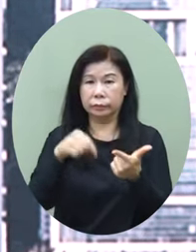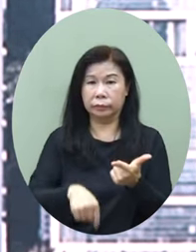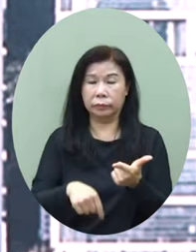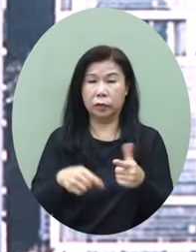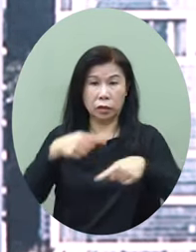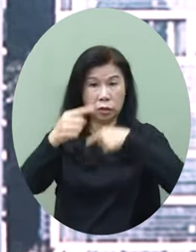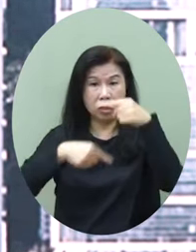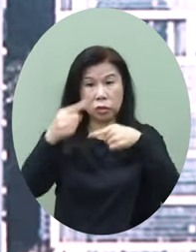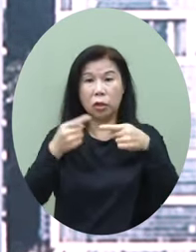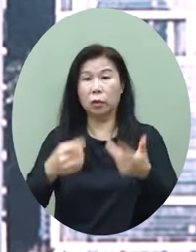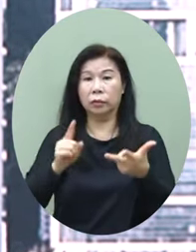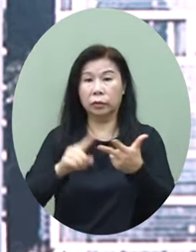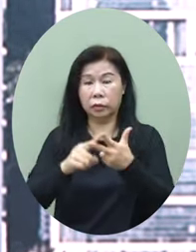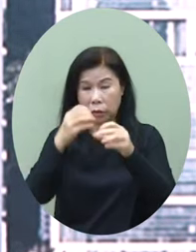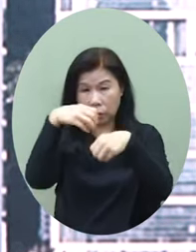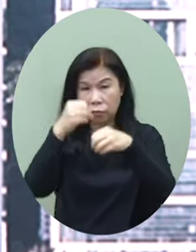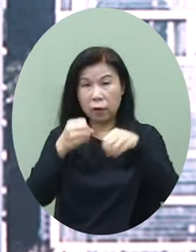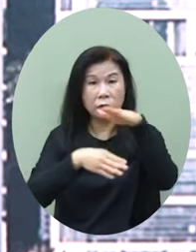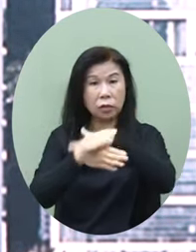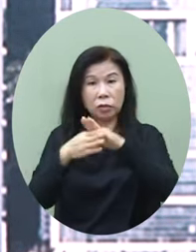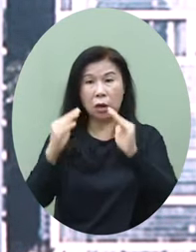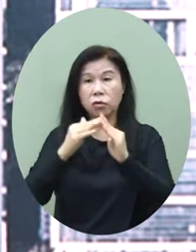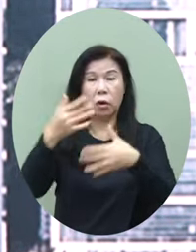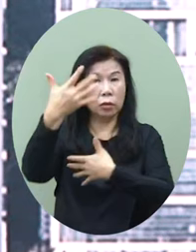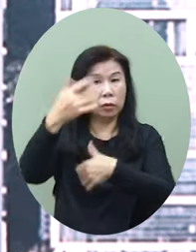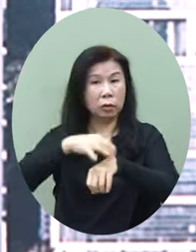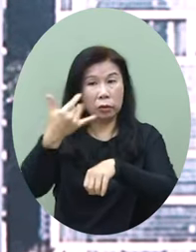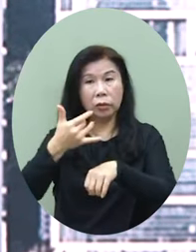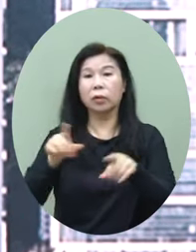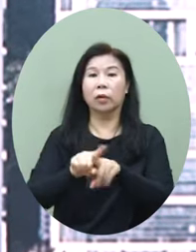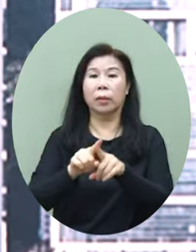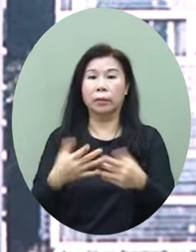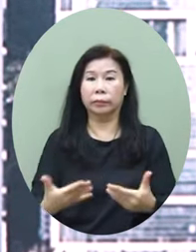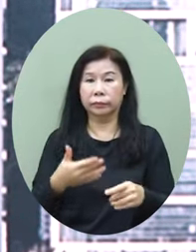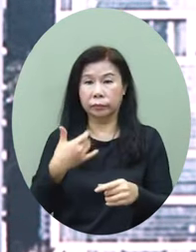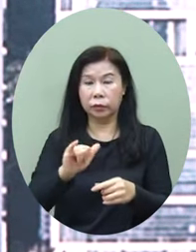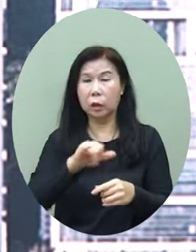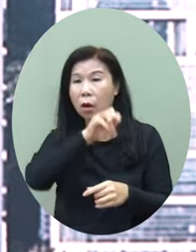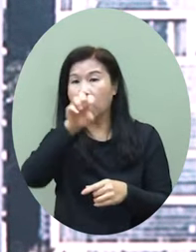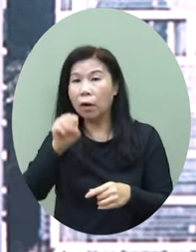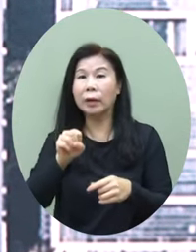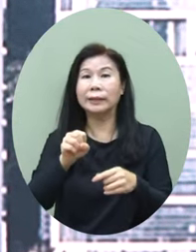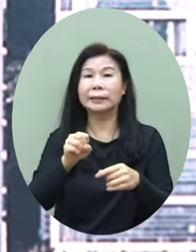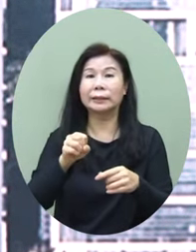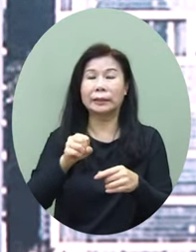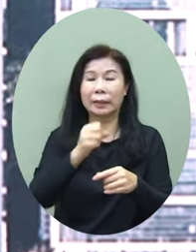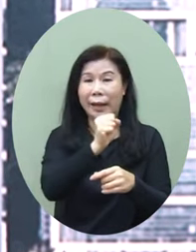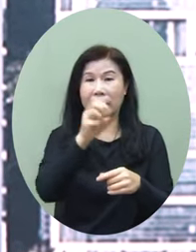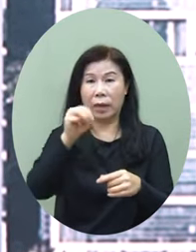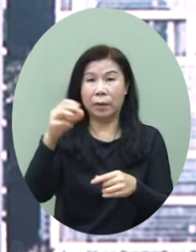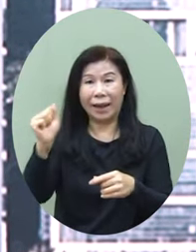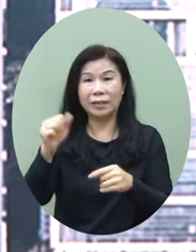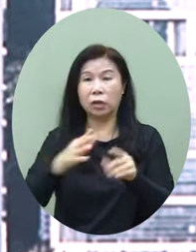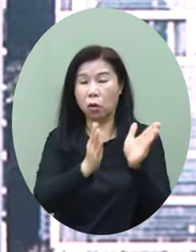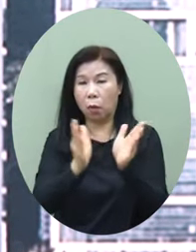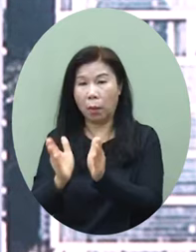溝通化驗所的化驗時間上機即是說去通知SMS的時間每一個步